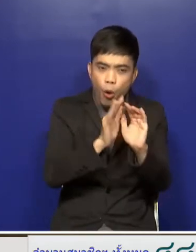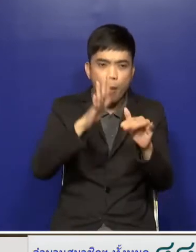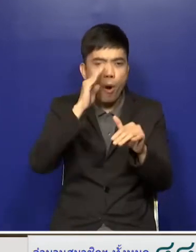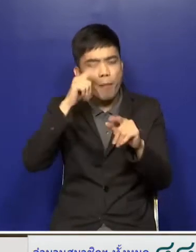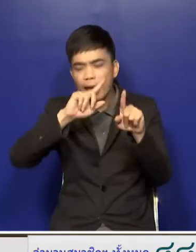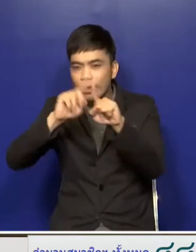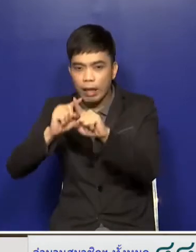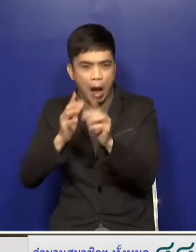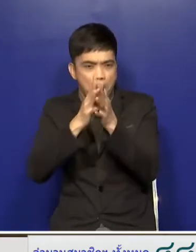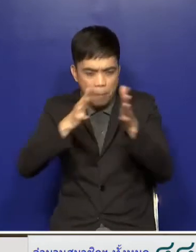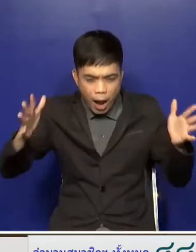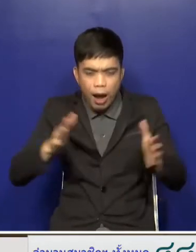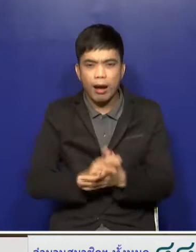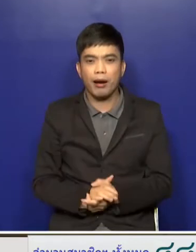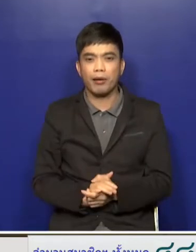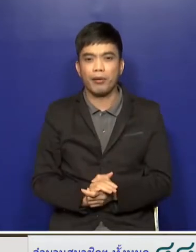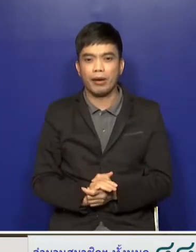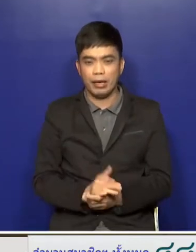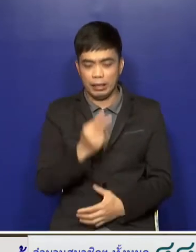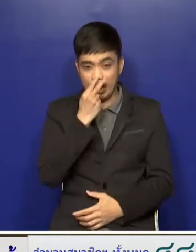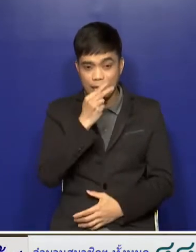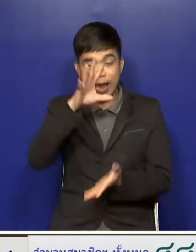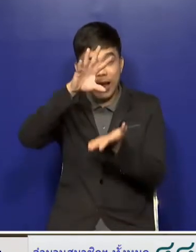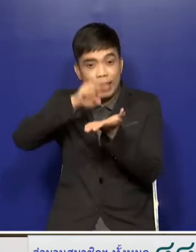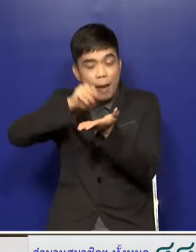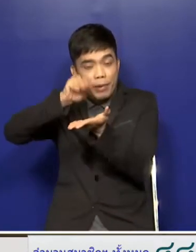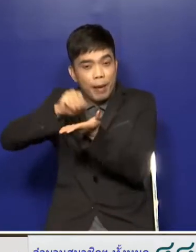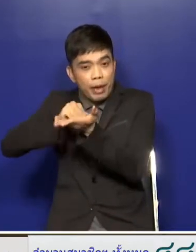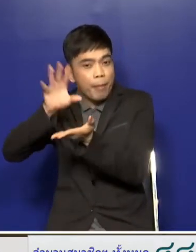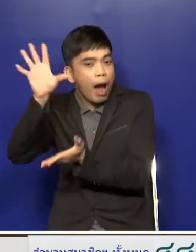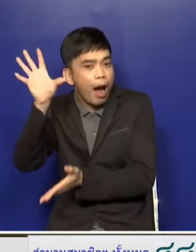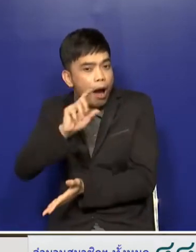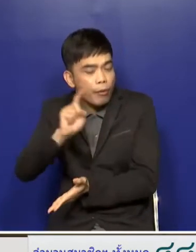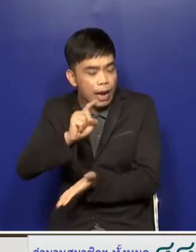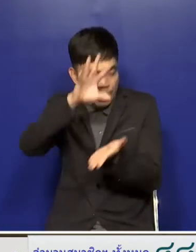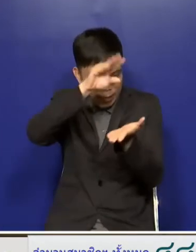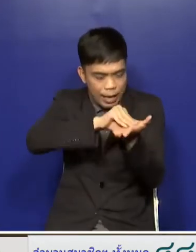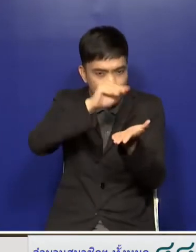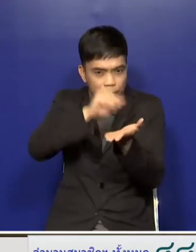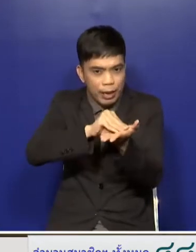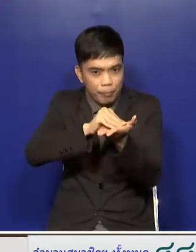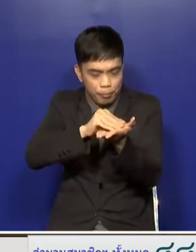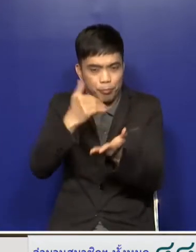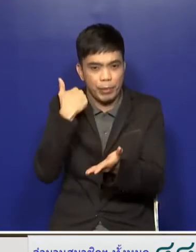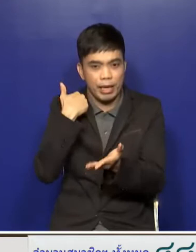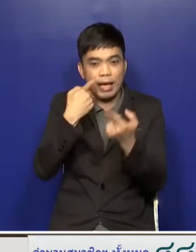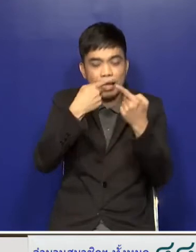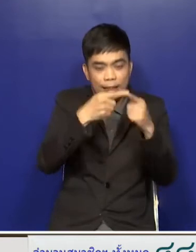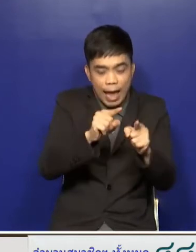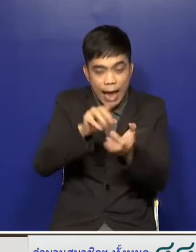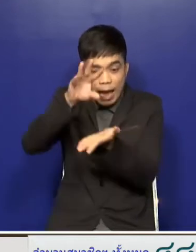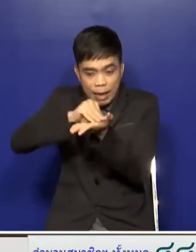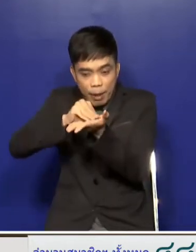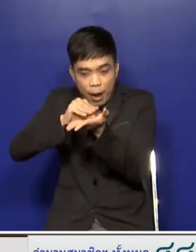รม เปิพ Shortหรอบนทึกวชăn youtuber แต่ส่งที่หายไปจากระบบคื